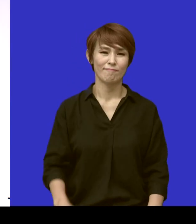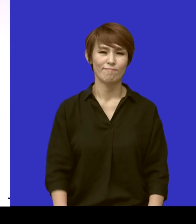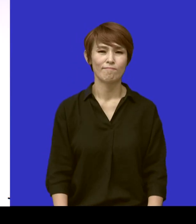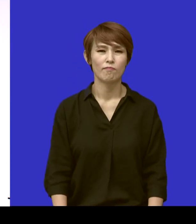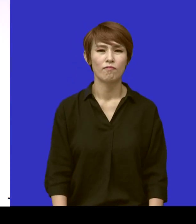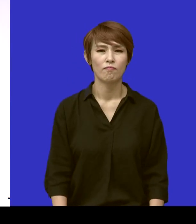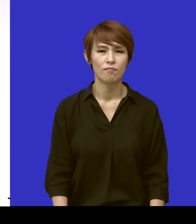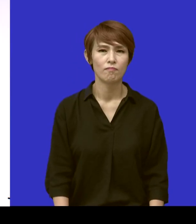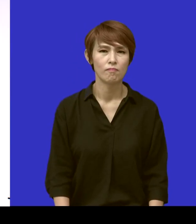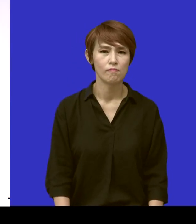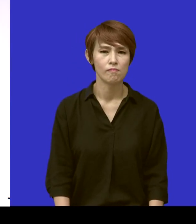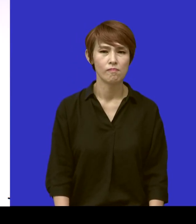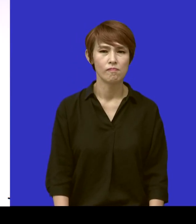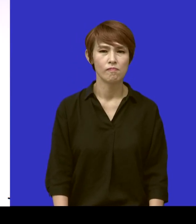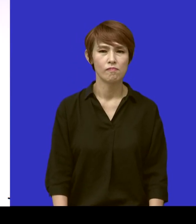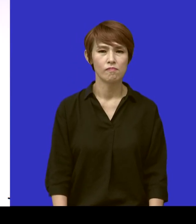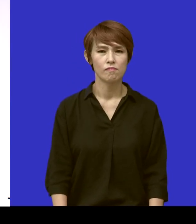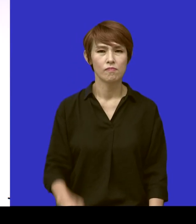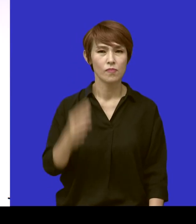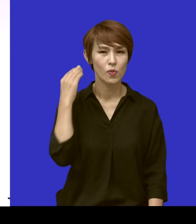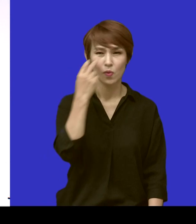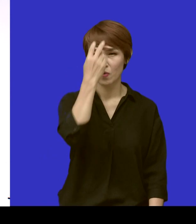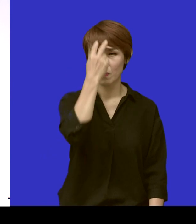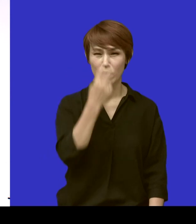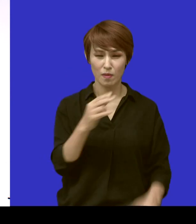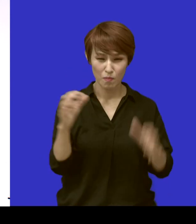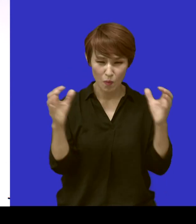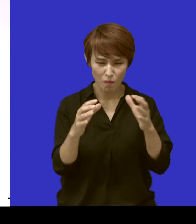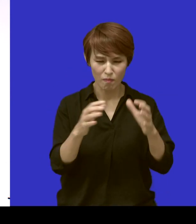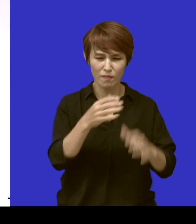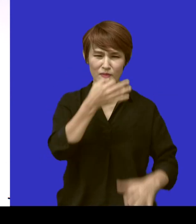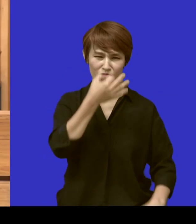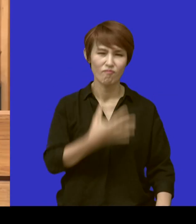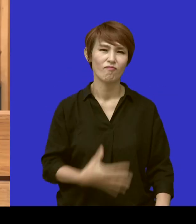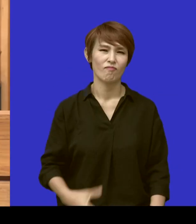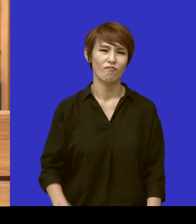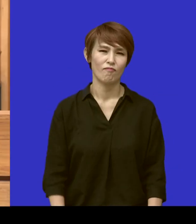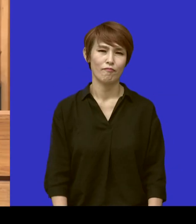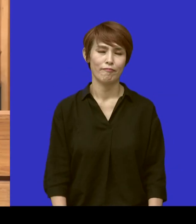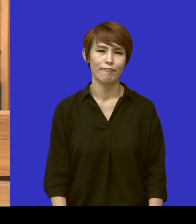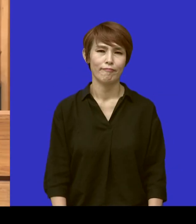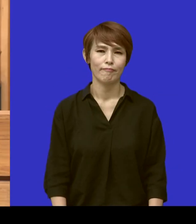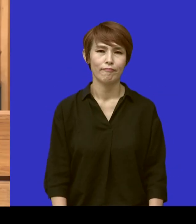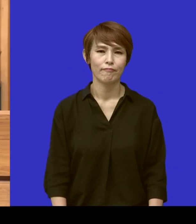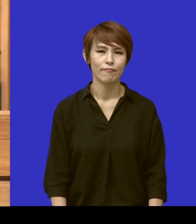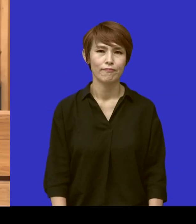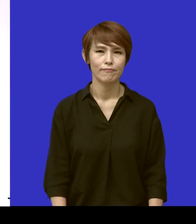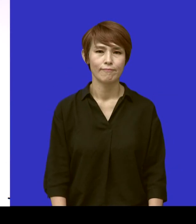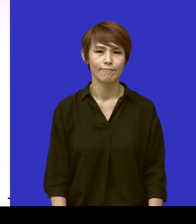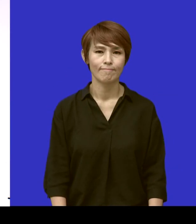예. 그러니까 저희 모임이 더 그러네요. 힘들어요. 그렇네요.